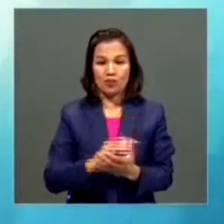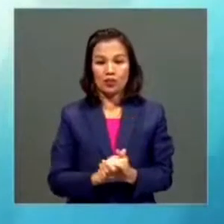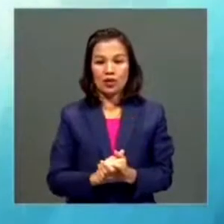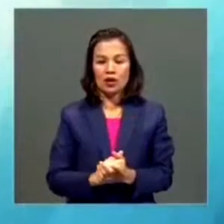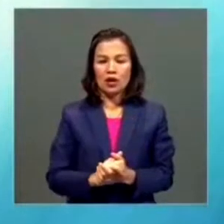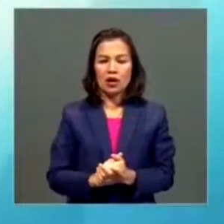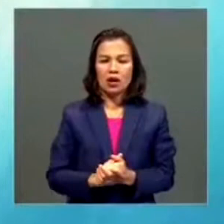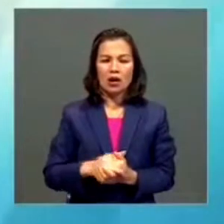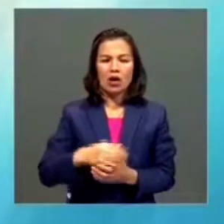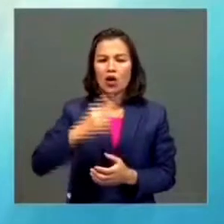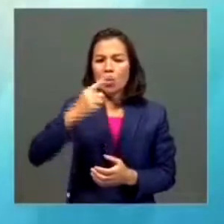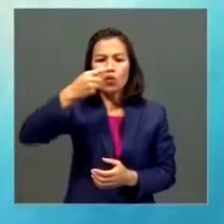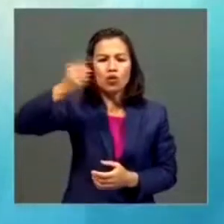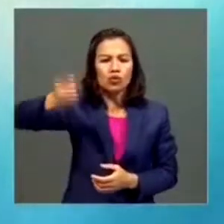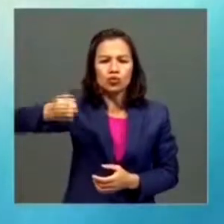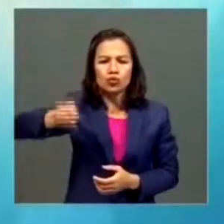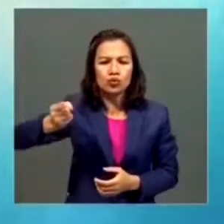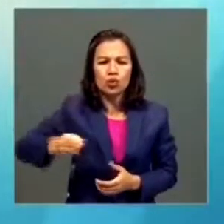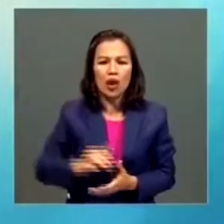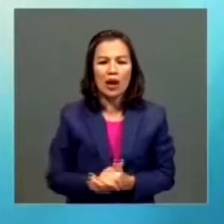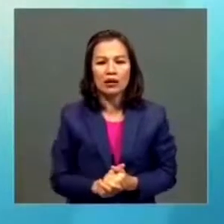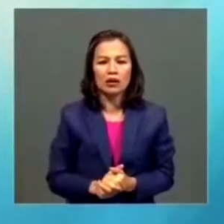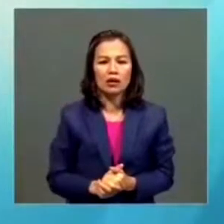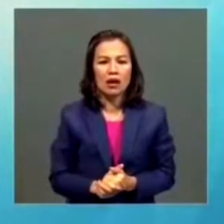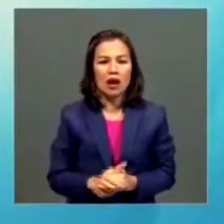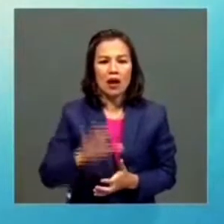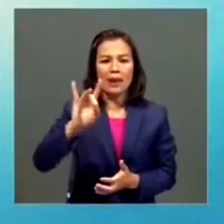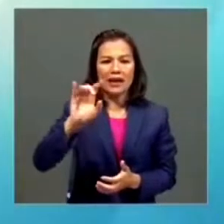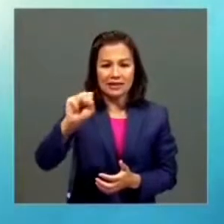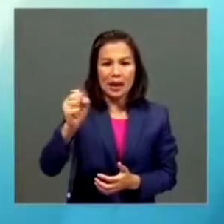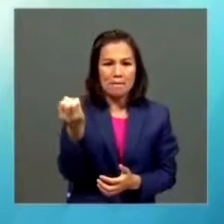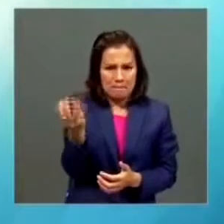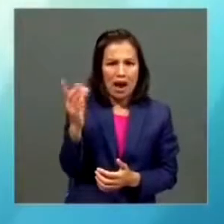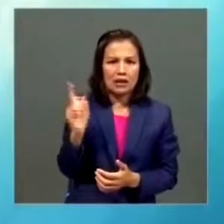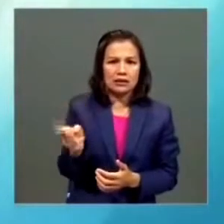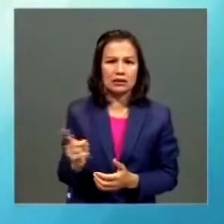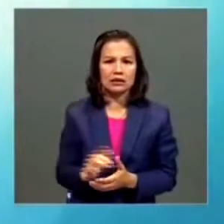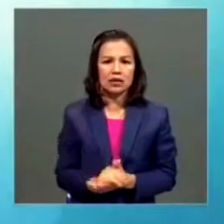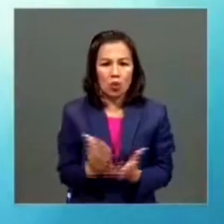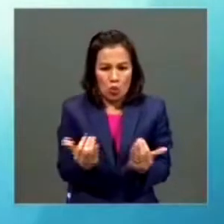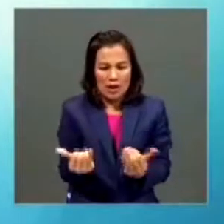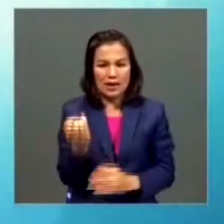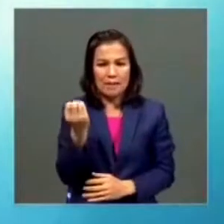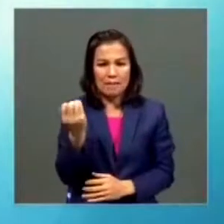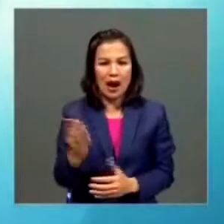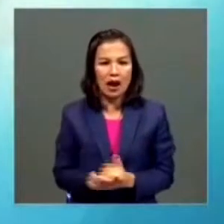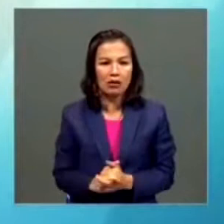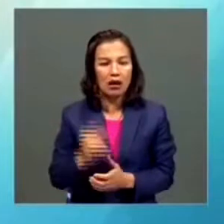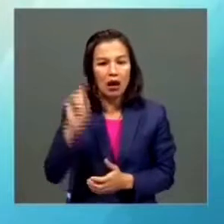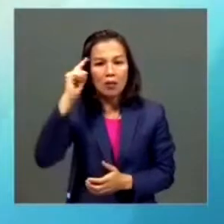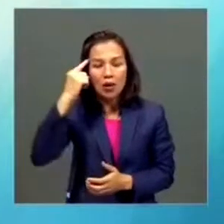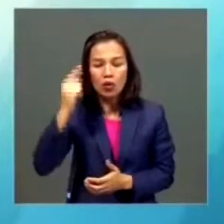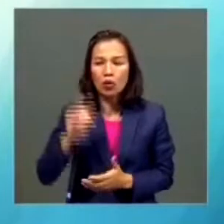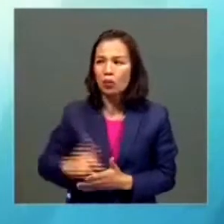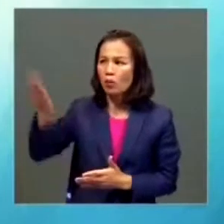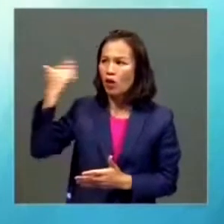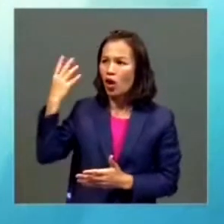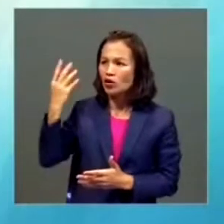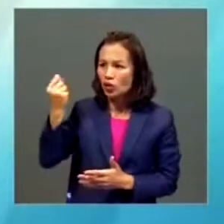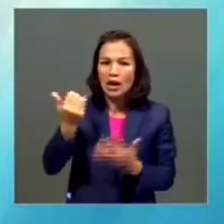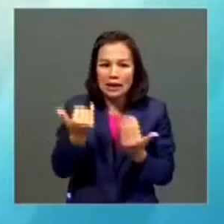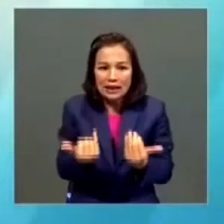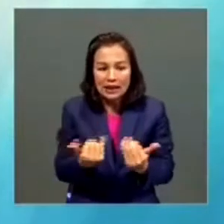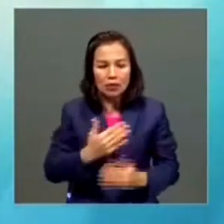านวันต่อวันเนี่ยผมยังไม่เคยเห็นวันไหนที่เยอะขนาด 800,000 นี่นะครับไม่รู้ว่าสูงสุดหรือเปล่าก่อนหน้านี้แต่ครั้ง